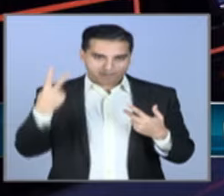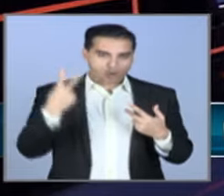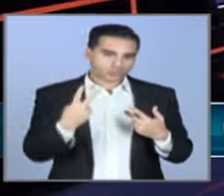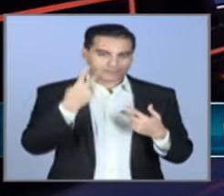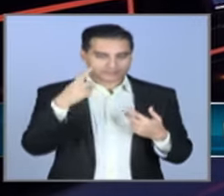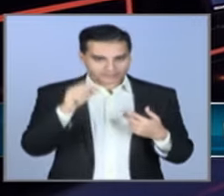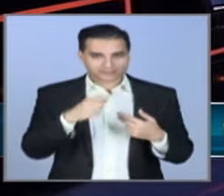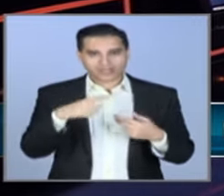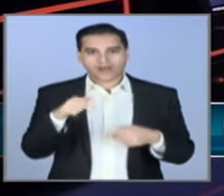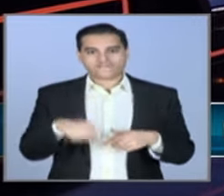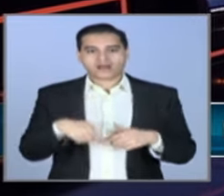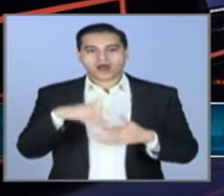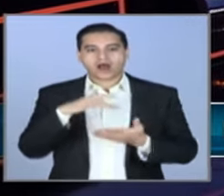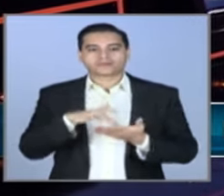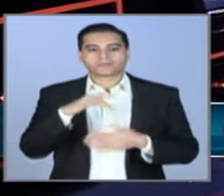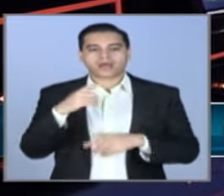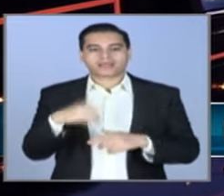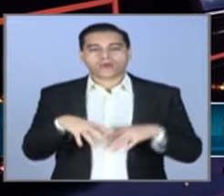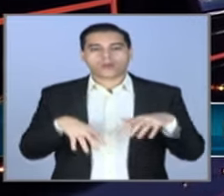77. صح. ما هي عاصمة دولة السودان؟